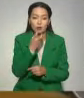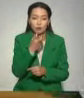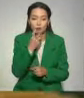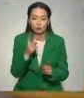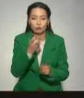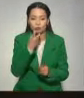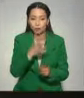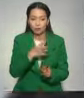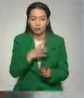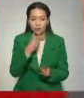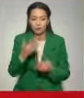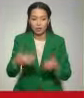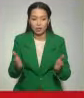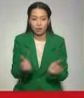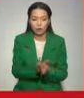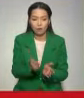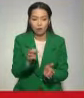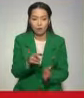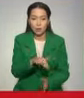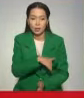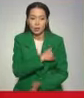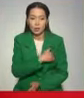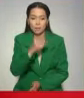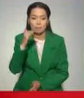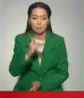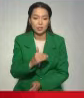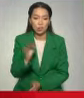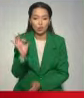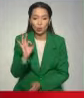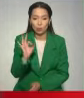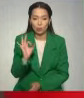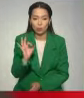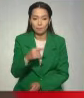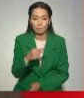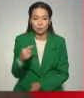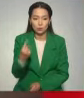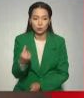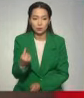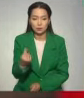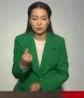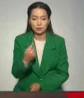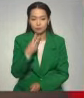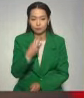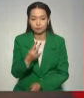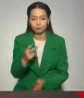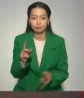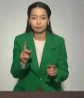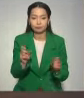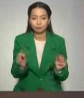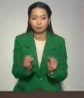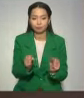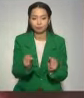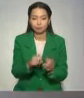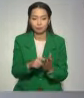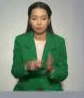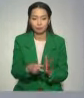замерзлат температура ниже 0 -1 изо рта идет пар